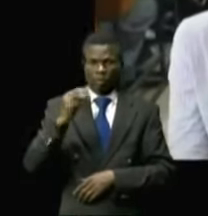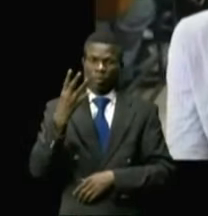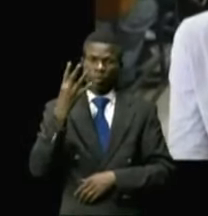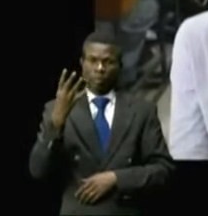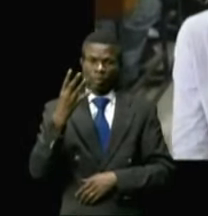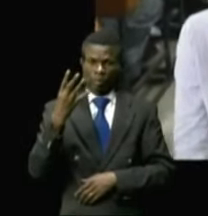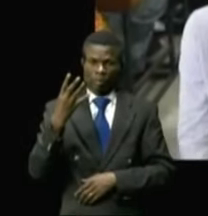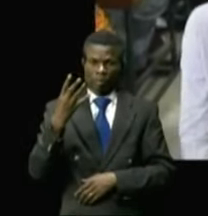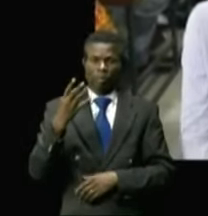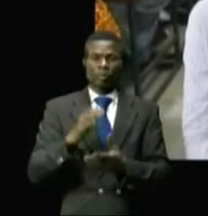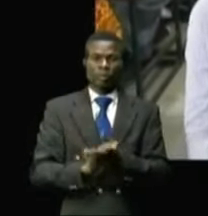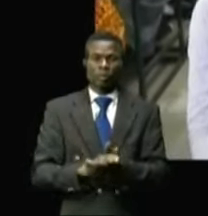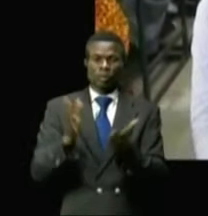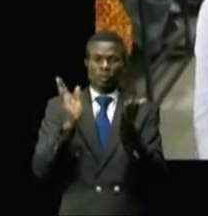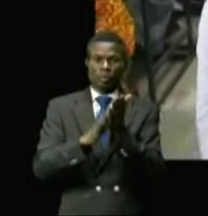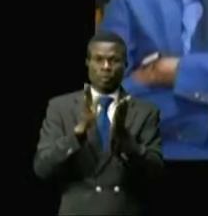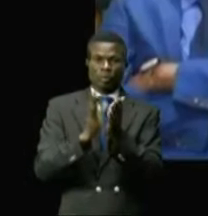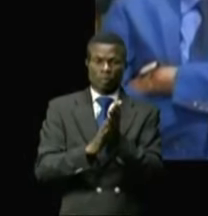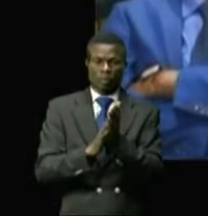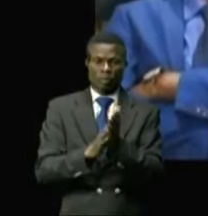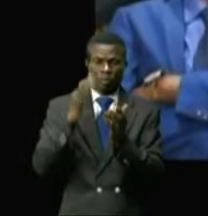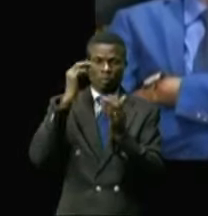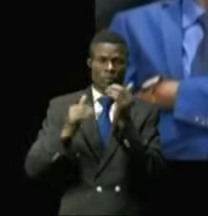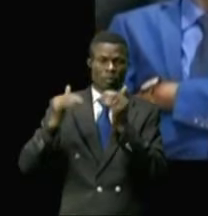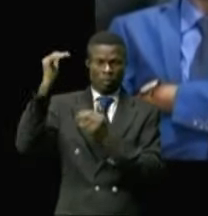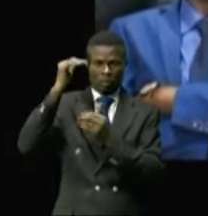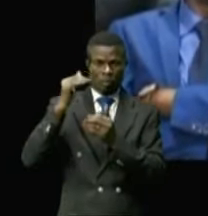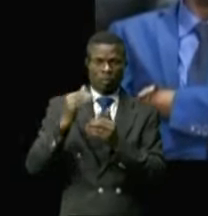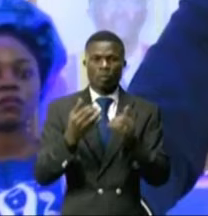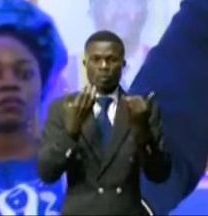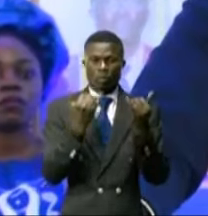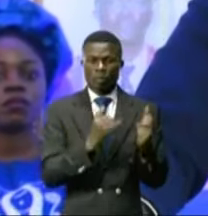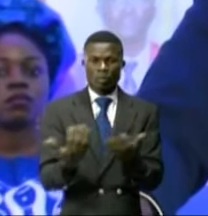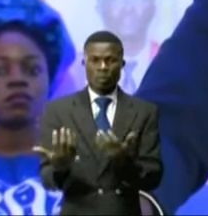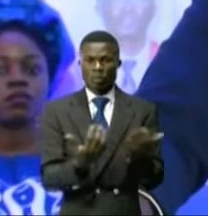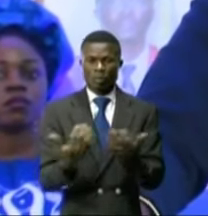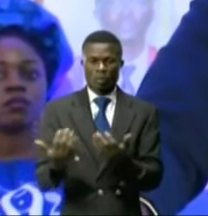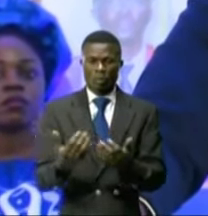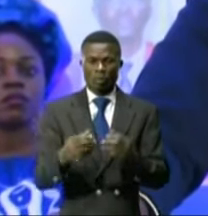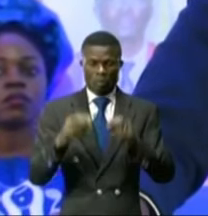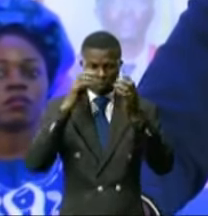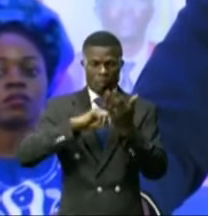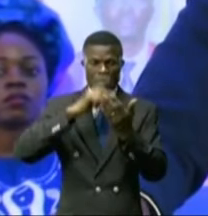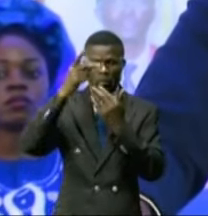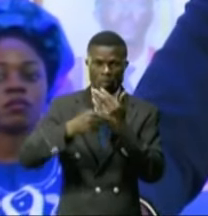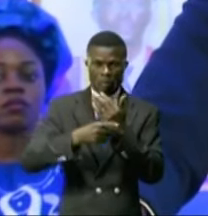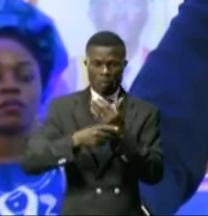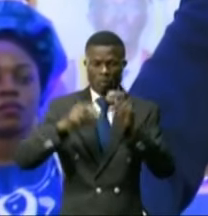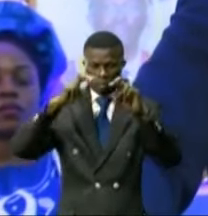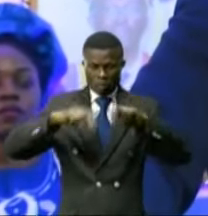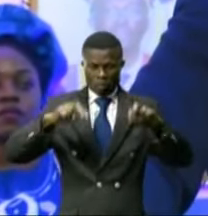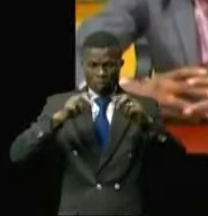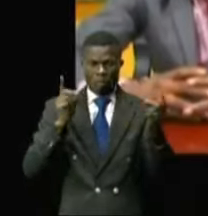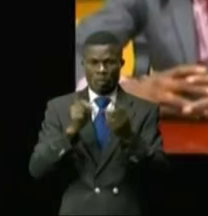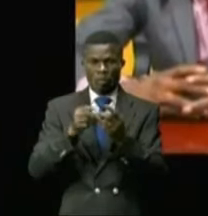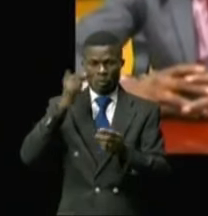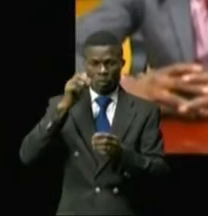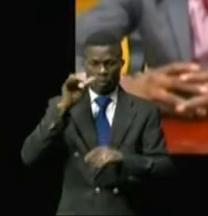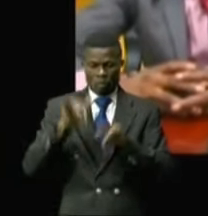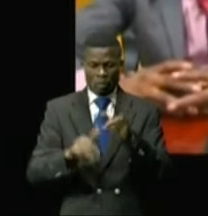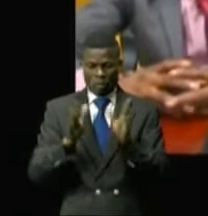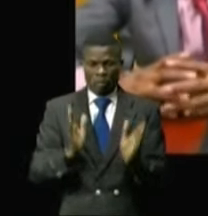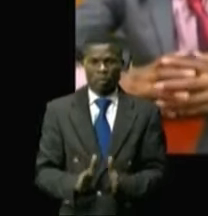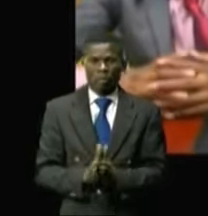de l'Institut supérieur d'informatique, de programmation et d'analyse avec cette première prise de contact. Le secrétaire